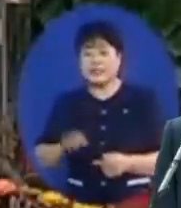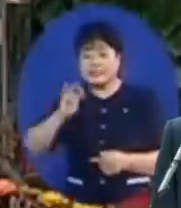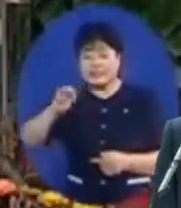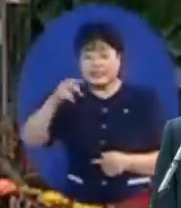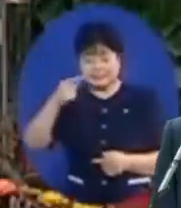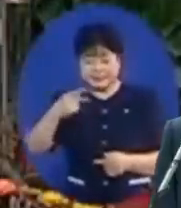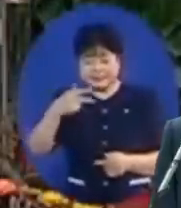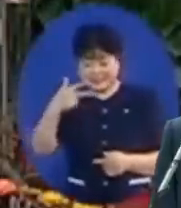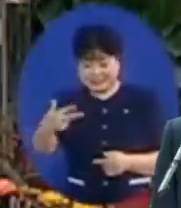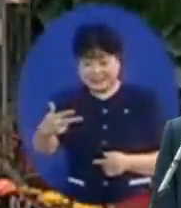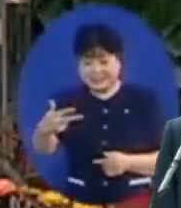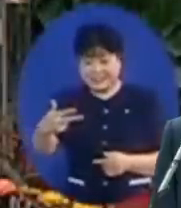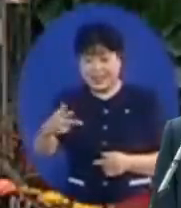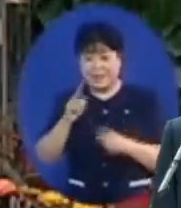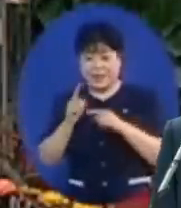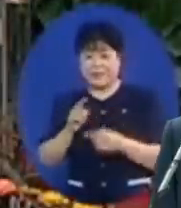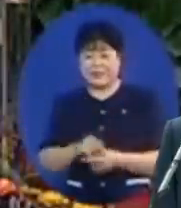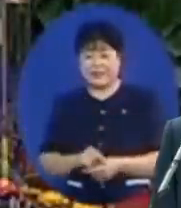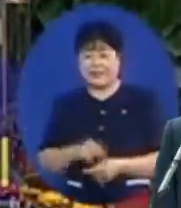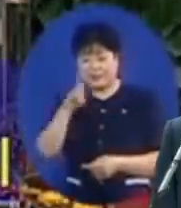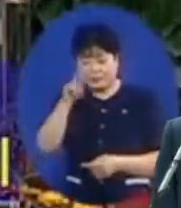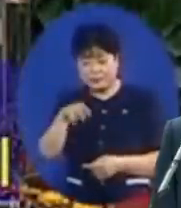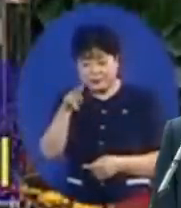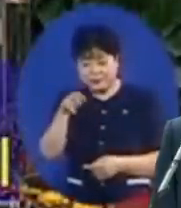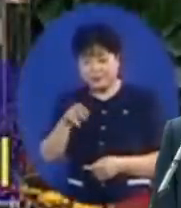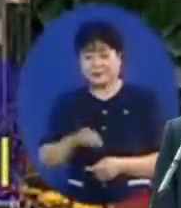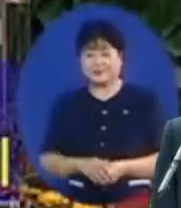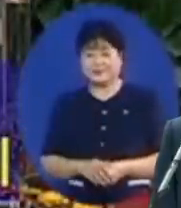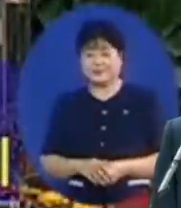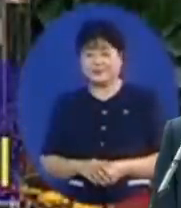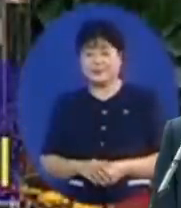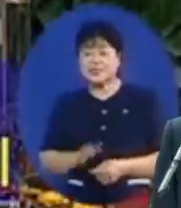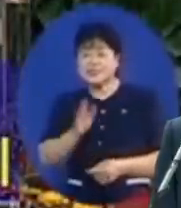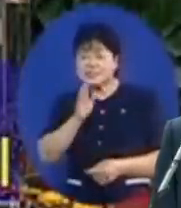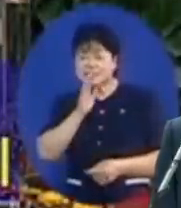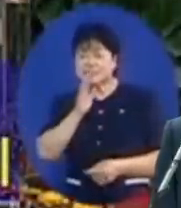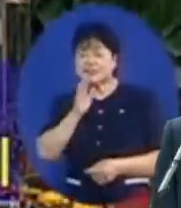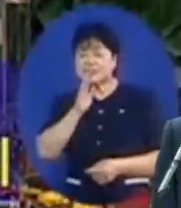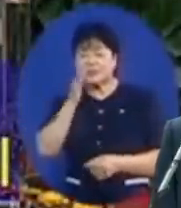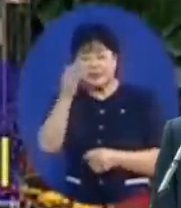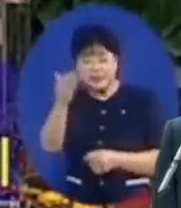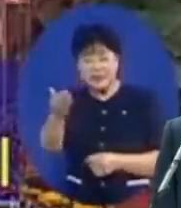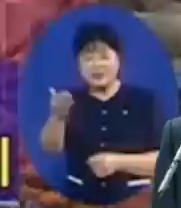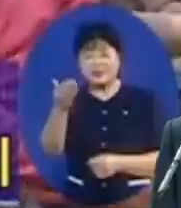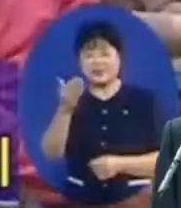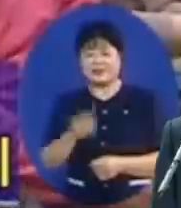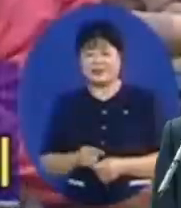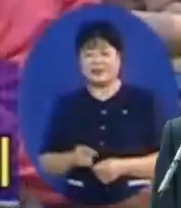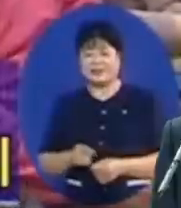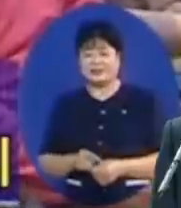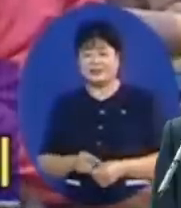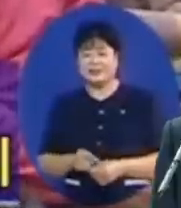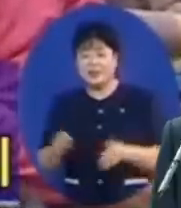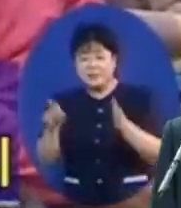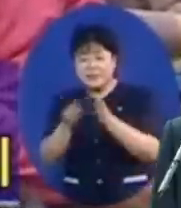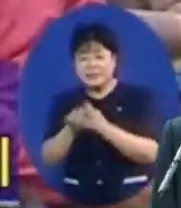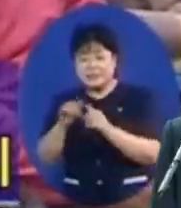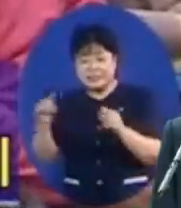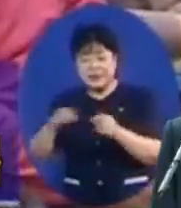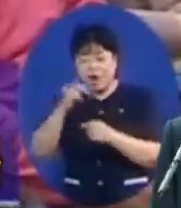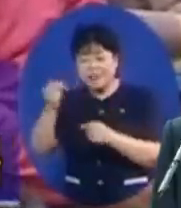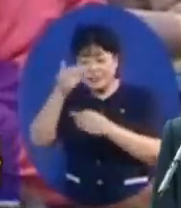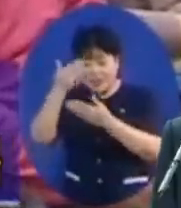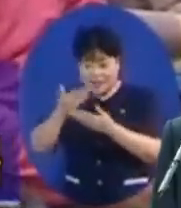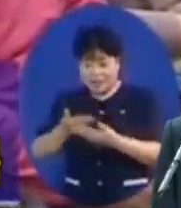52절에 말씀하고 있는데 우리 다 같이 한번 읽어보십시다. 진실로 진실로 너희에게 이르노니 믿는 자는